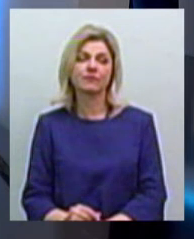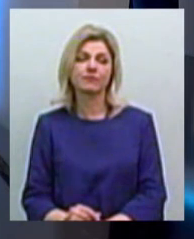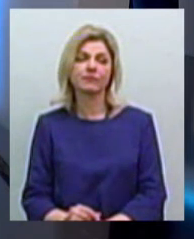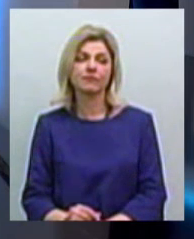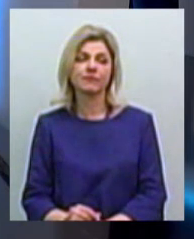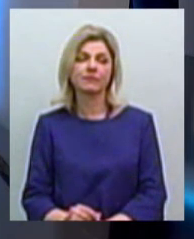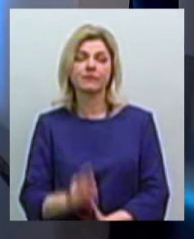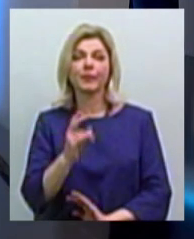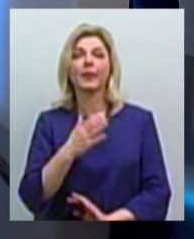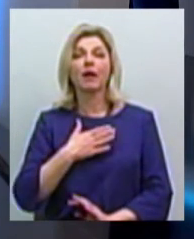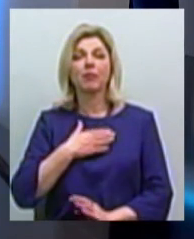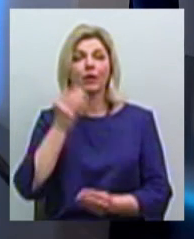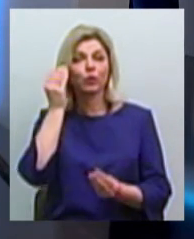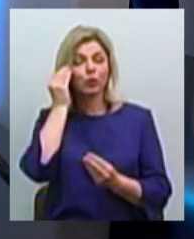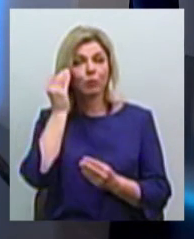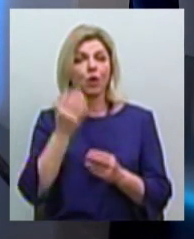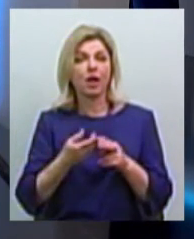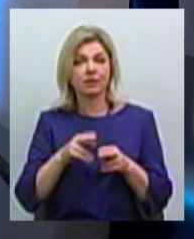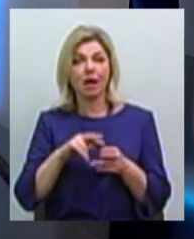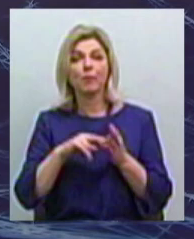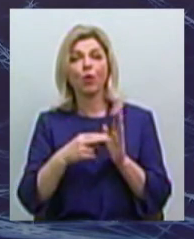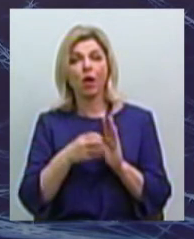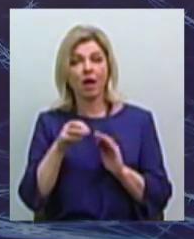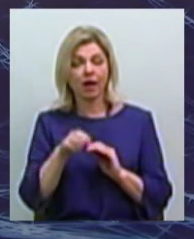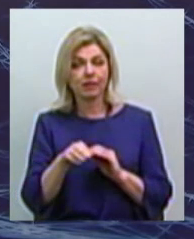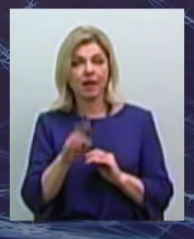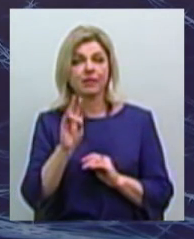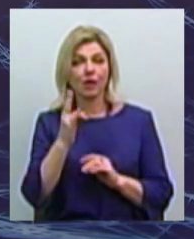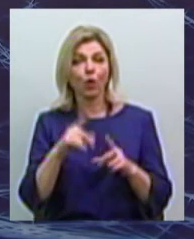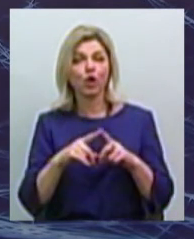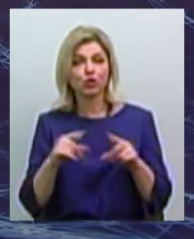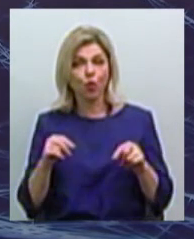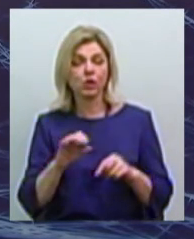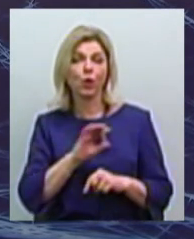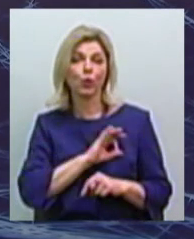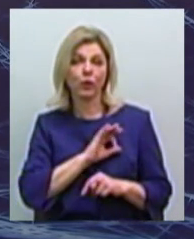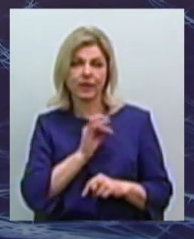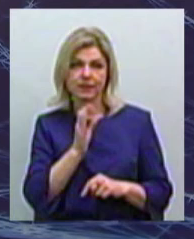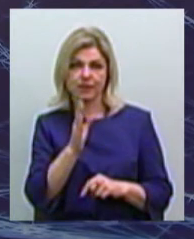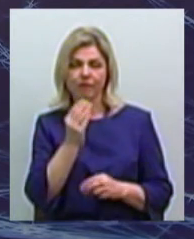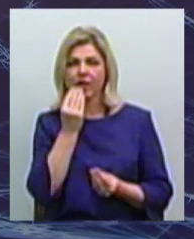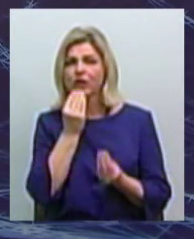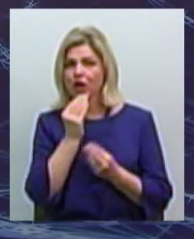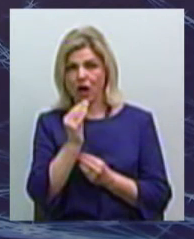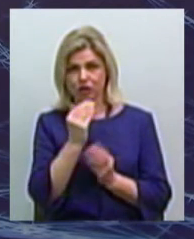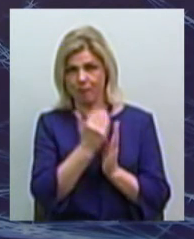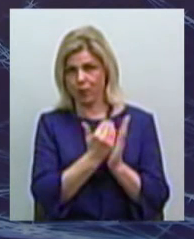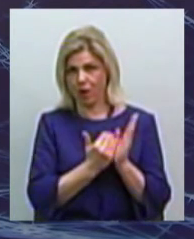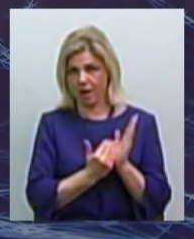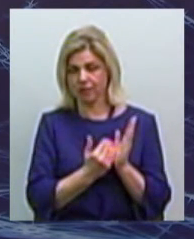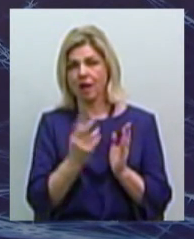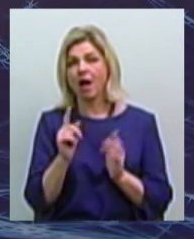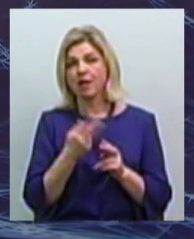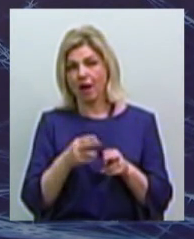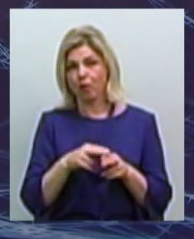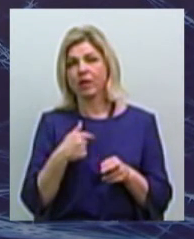На мою думку, саме проєкт «Миколаївська школа параюристів» це є найкращий проєкт, який я реалізував